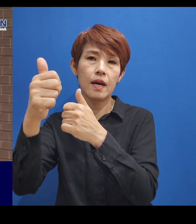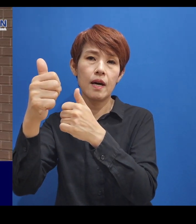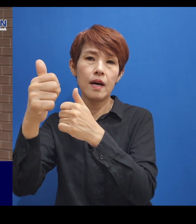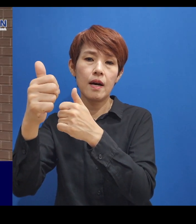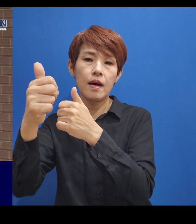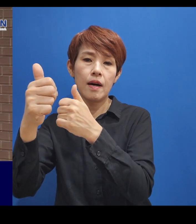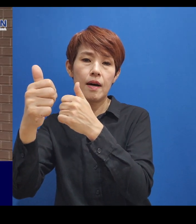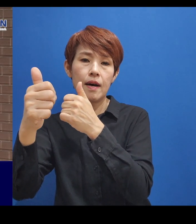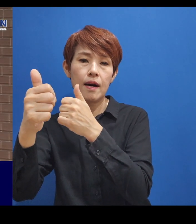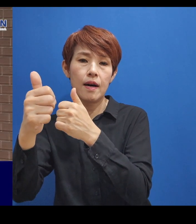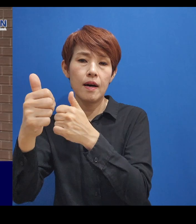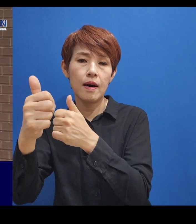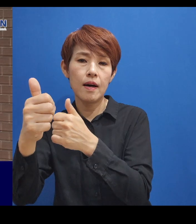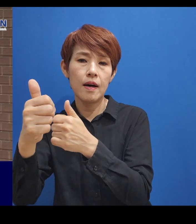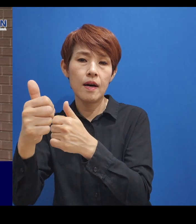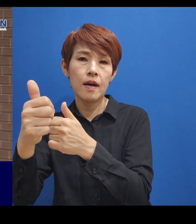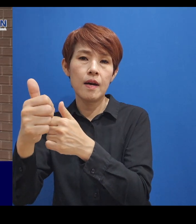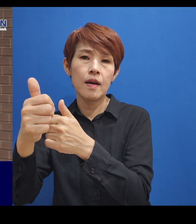갑니다.